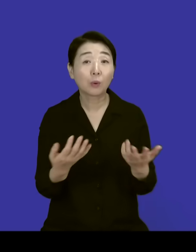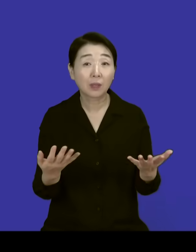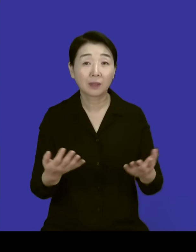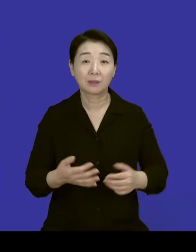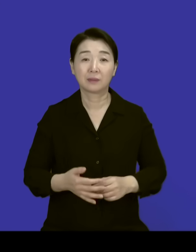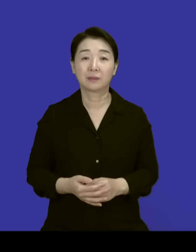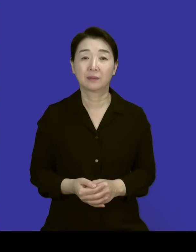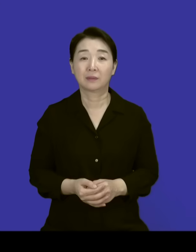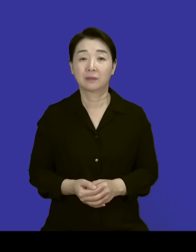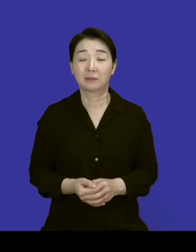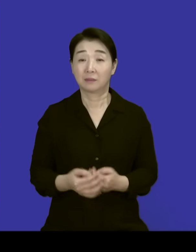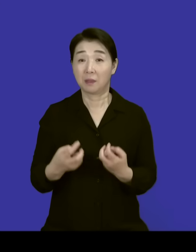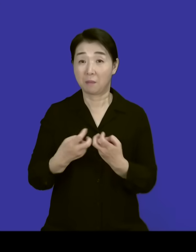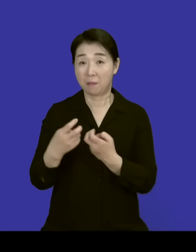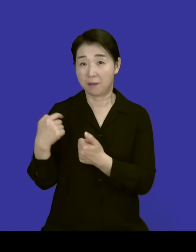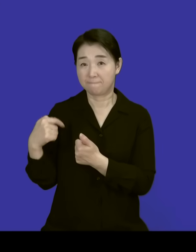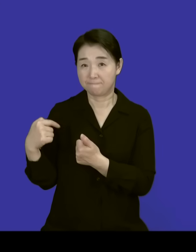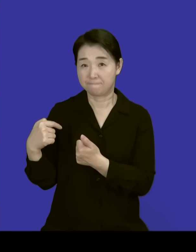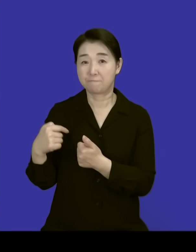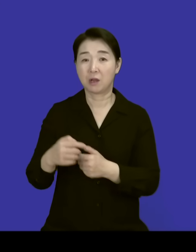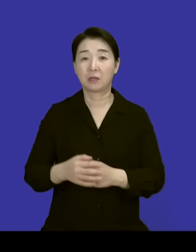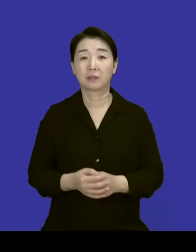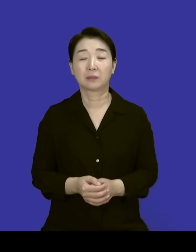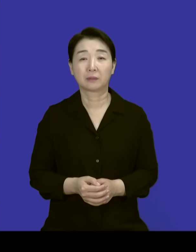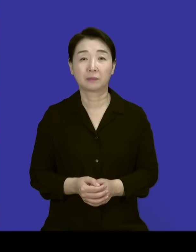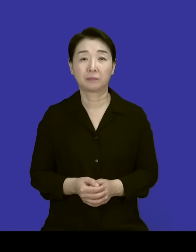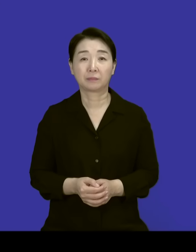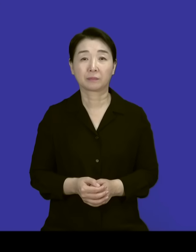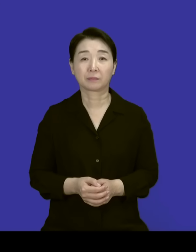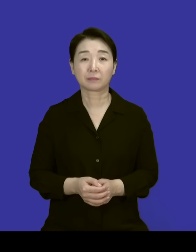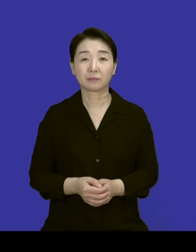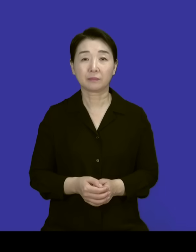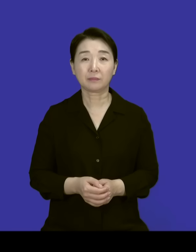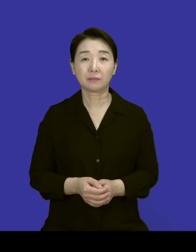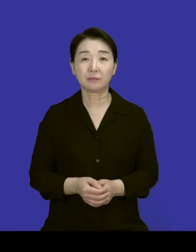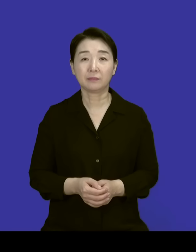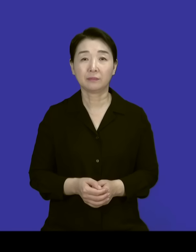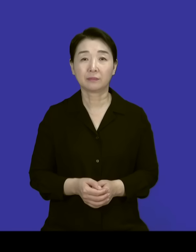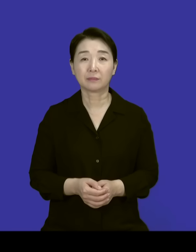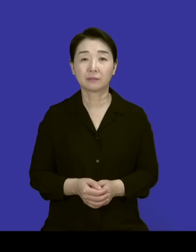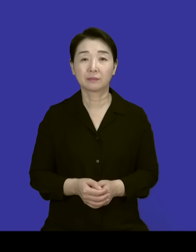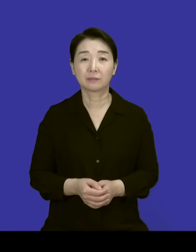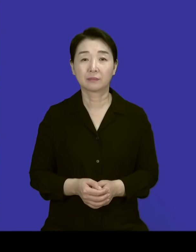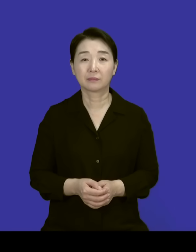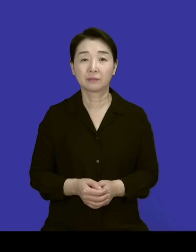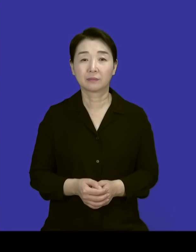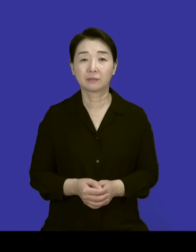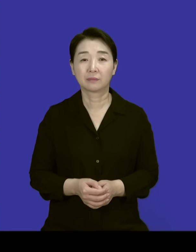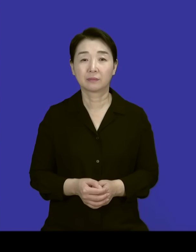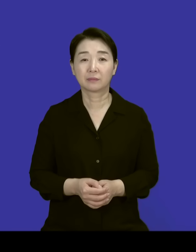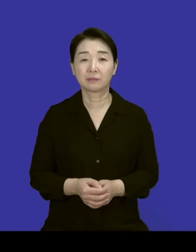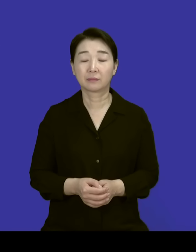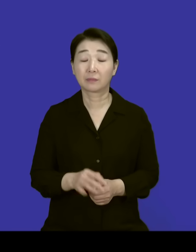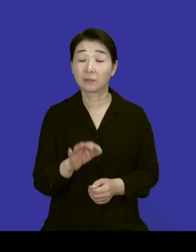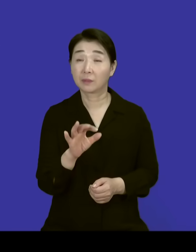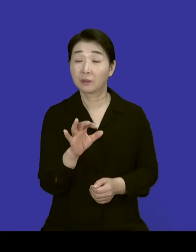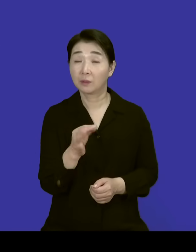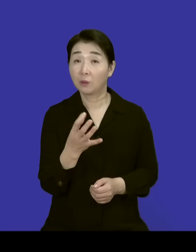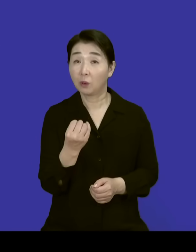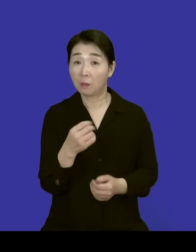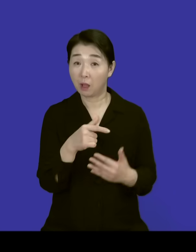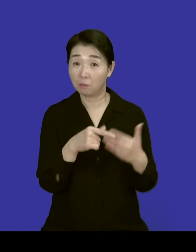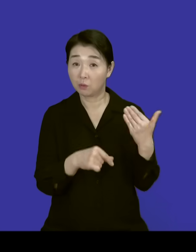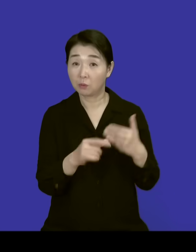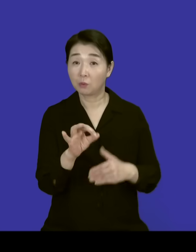그랬더니 방법을 이렇게 가르쳐 주더라고요. 그래서 예. 막 나무상가 돌아다니면서 미디 하는 데 갔는데 그래서 얼마예요? 그랬더니 프로그램이 그